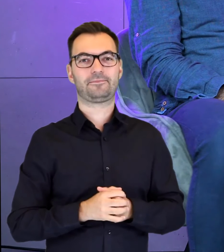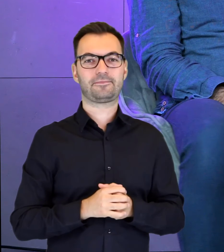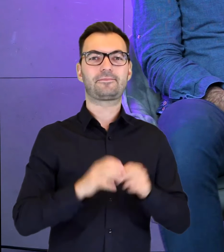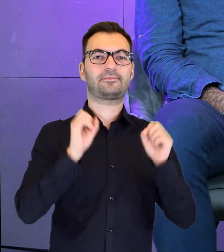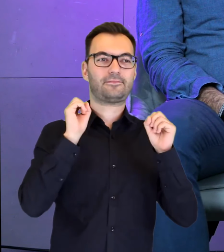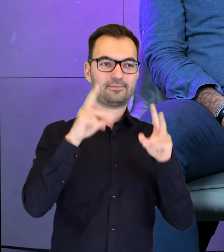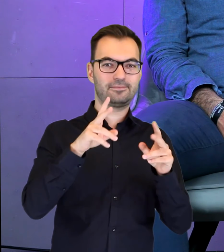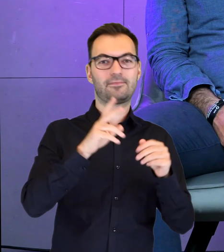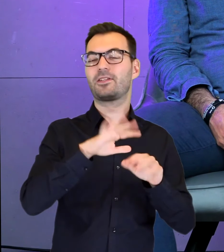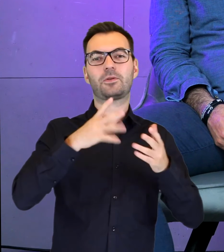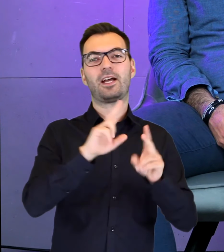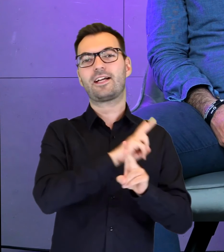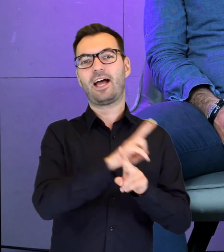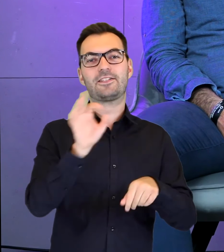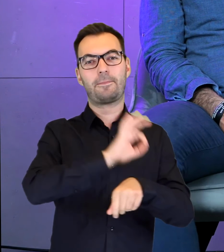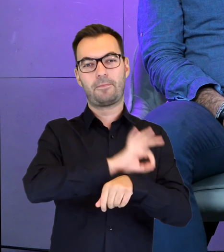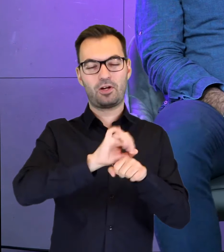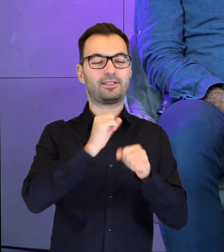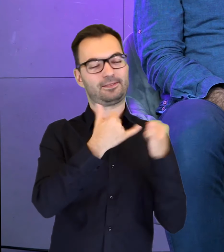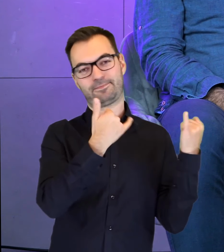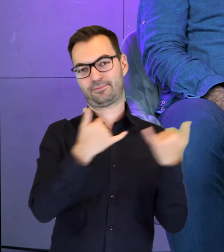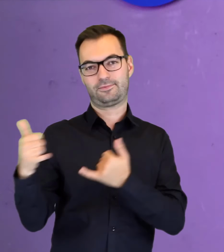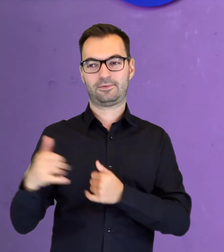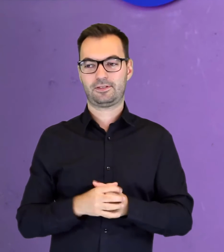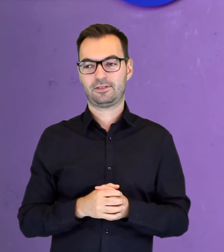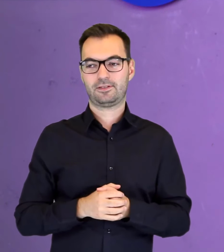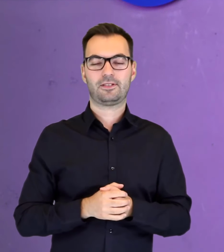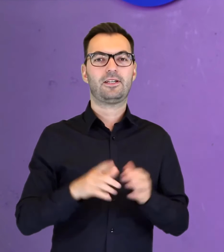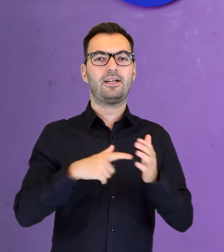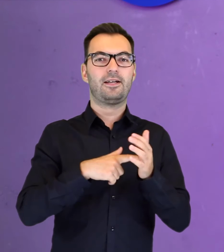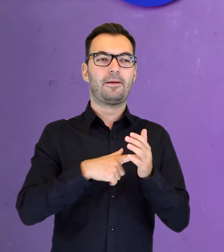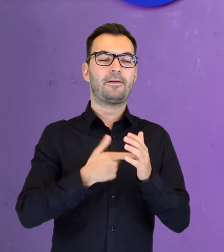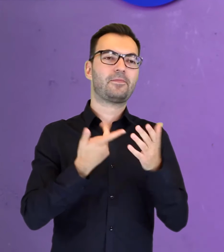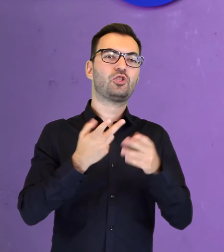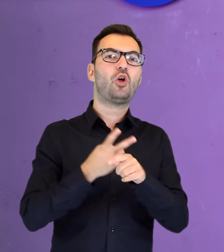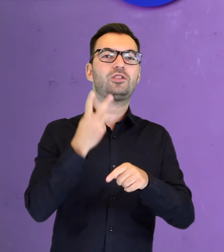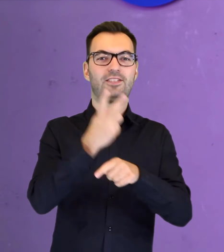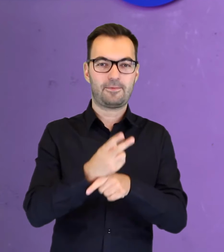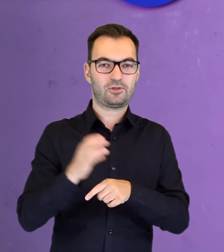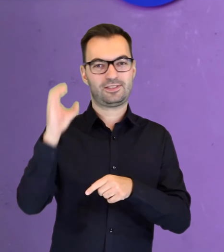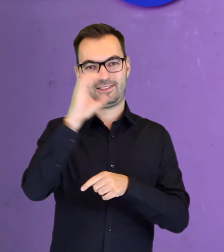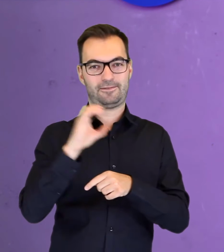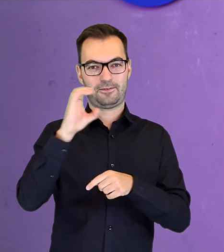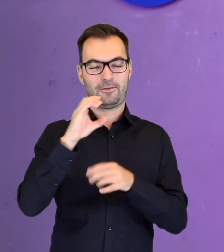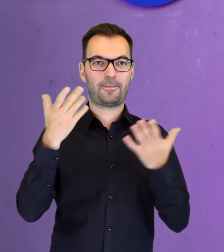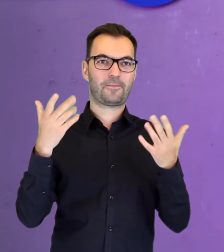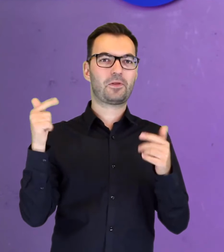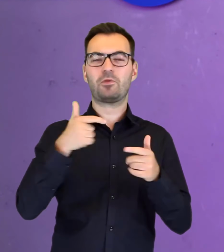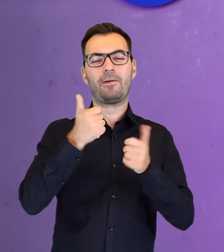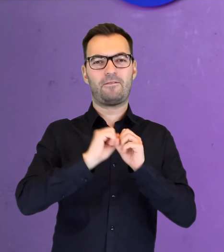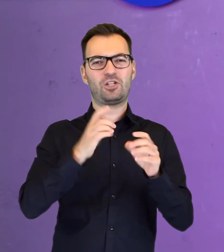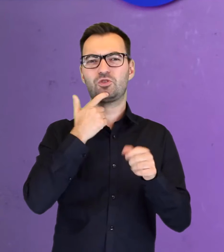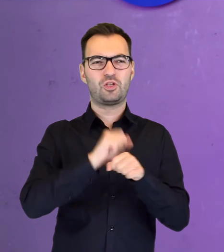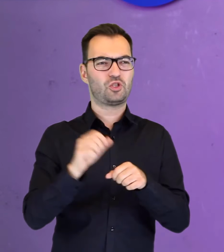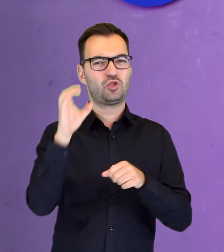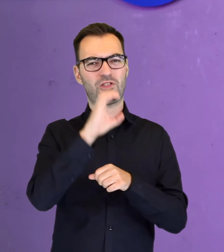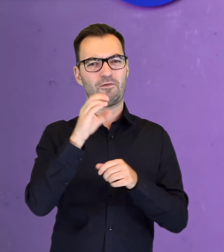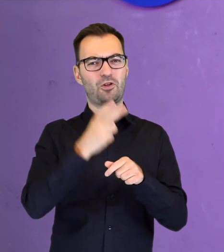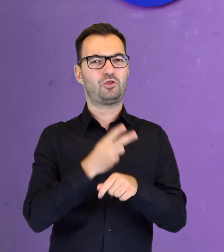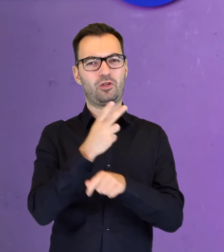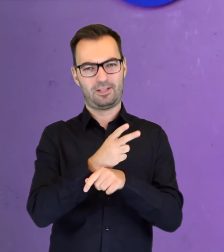gazem pod kątem każdego projektu każdy projekt jest inne bo mimo wszystko ten framework dostępność